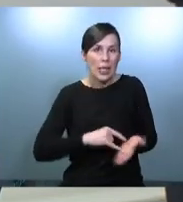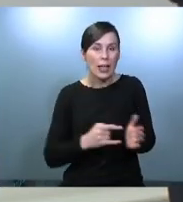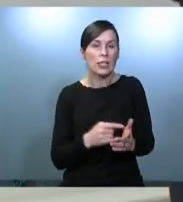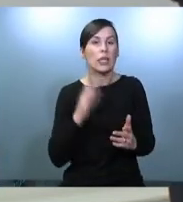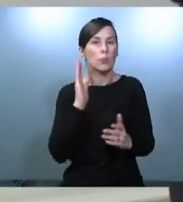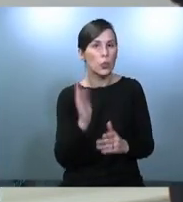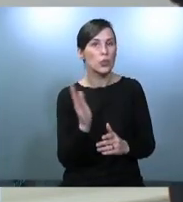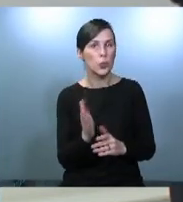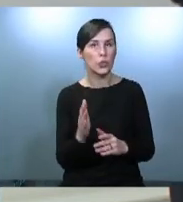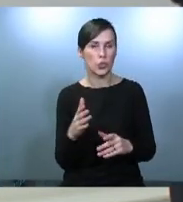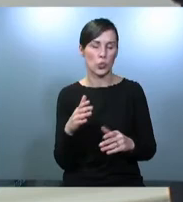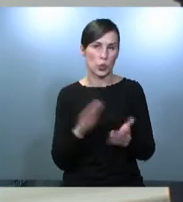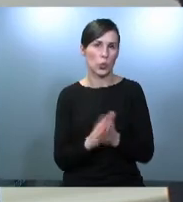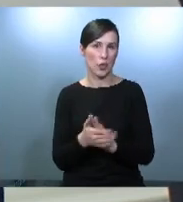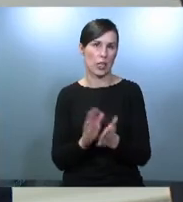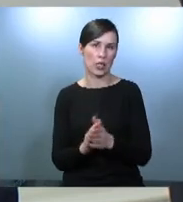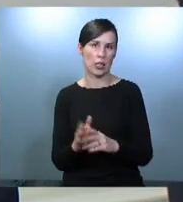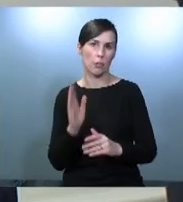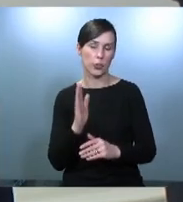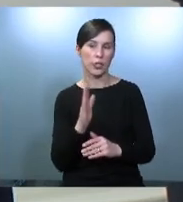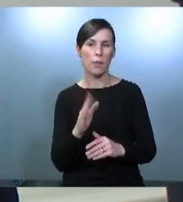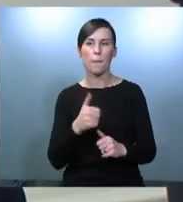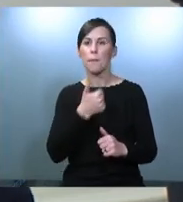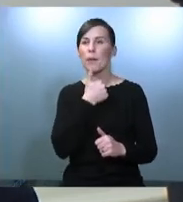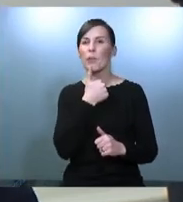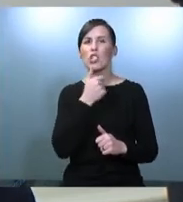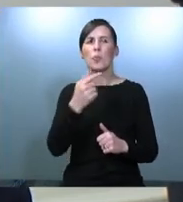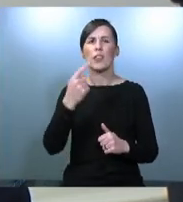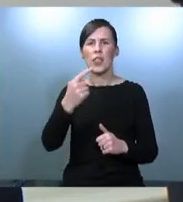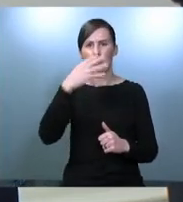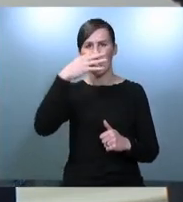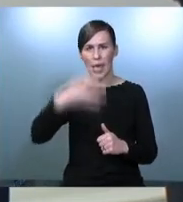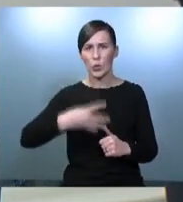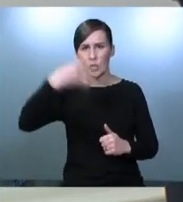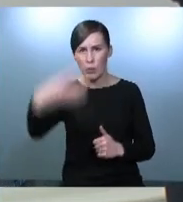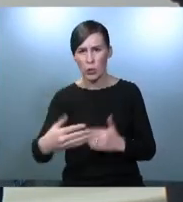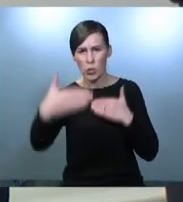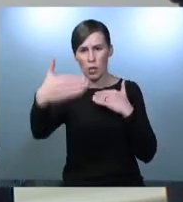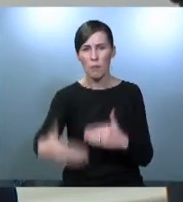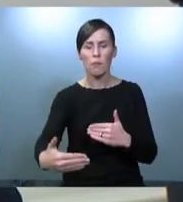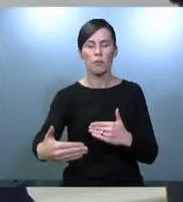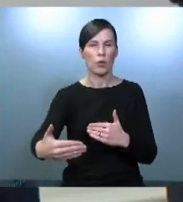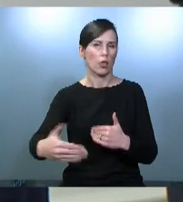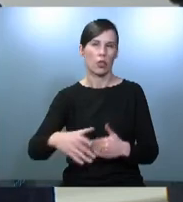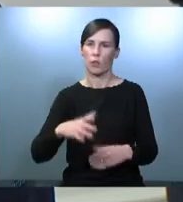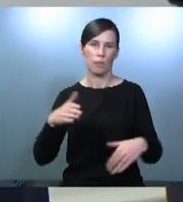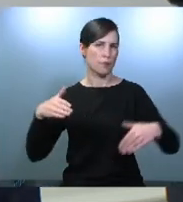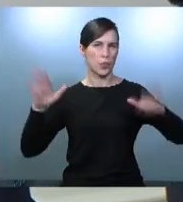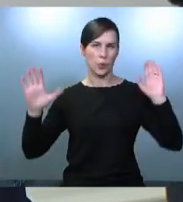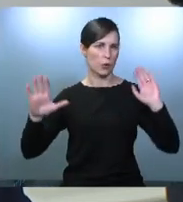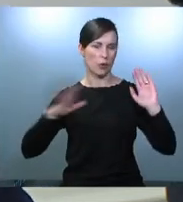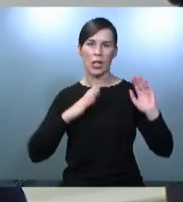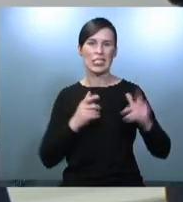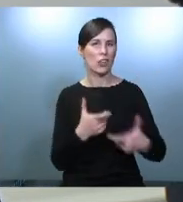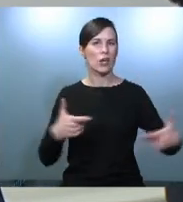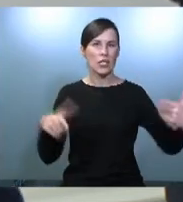čia sako, kad visus kelius per vieną kadenciją, tai yra didžiausia nesąmonė, nes to neįmanoma padaryti. Nei vieno tiek savivaldybė pinigų neturės ir